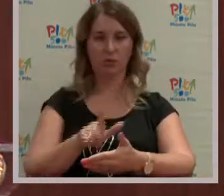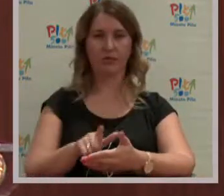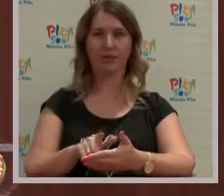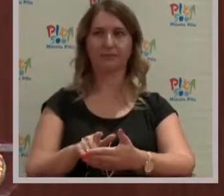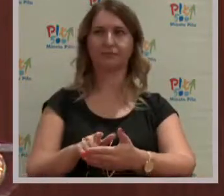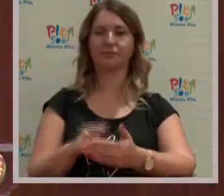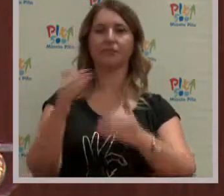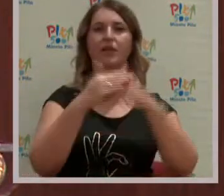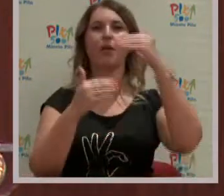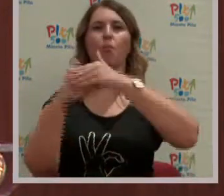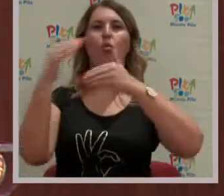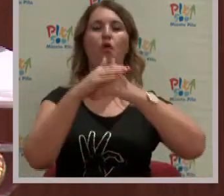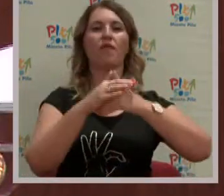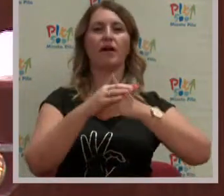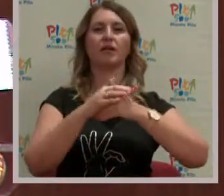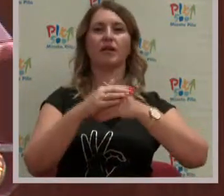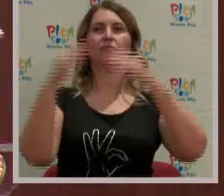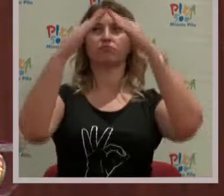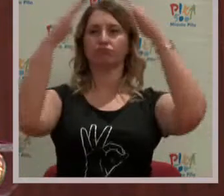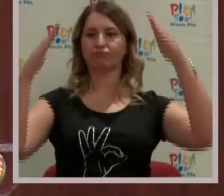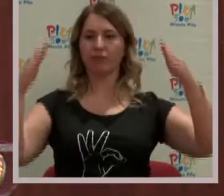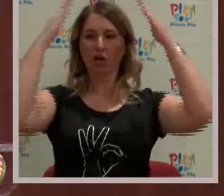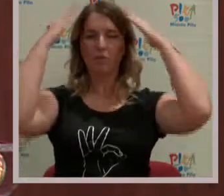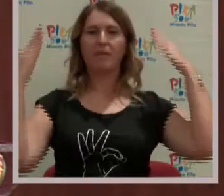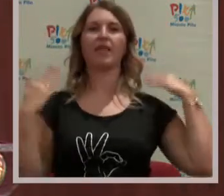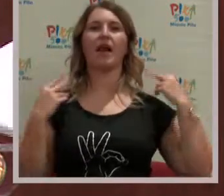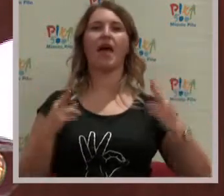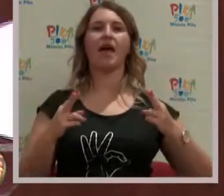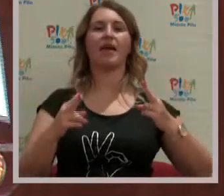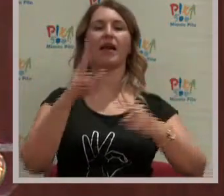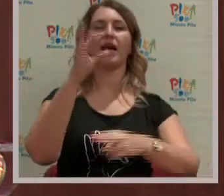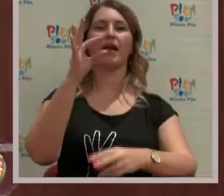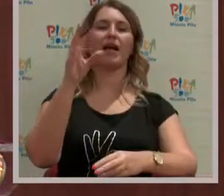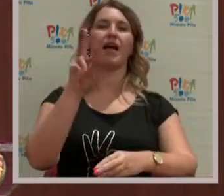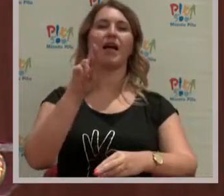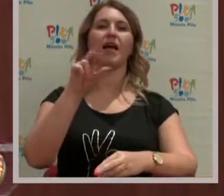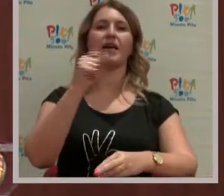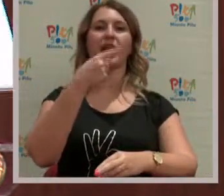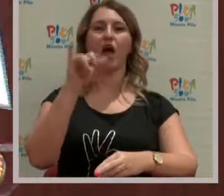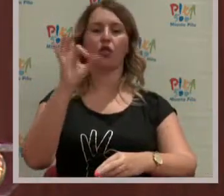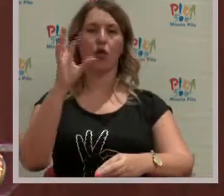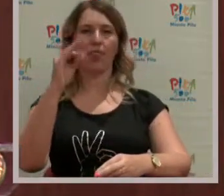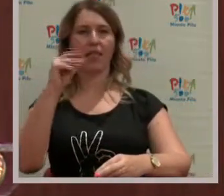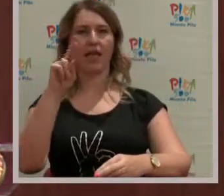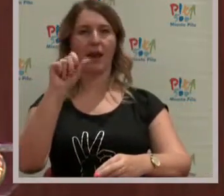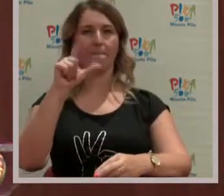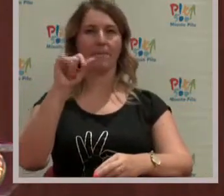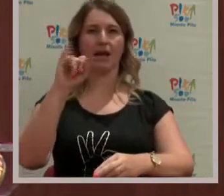budowy radioterapii. My wszyscy, wszystkie strony wywiązały się z tego, z tego, co